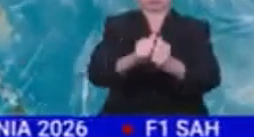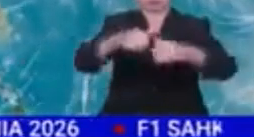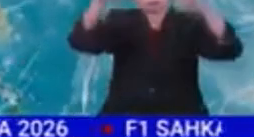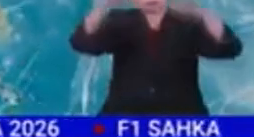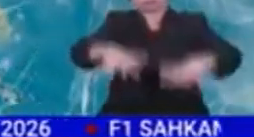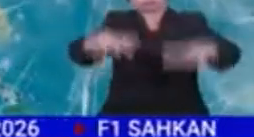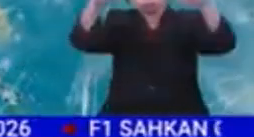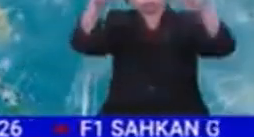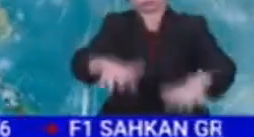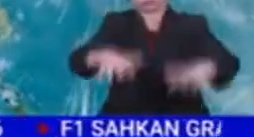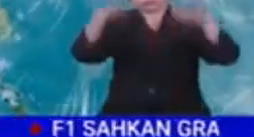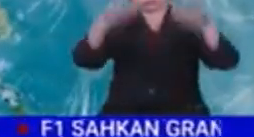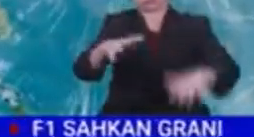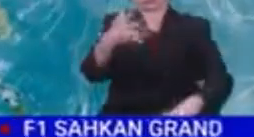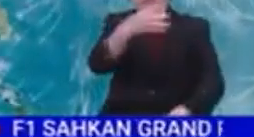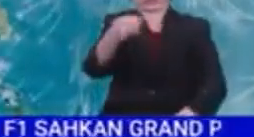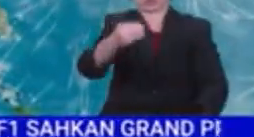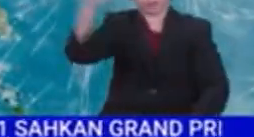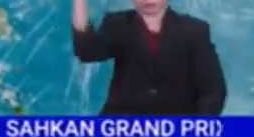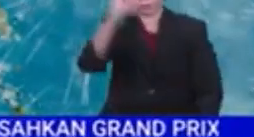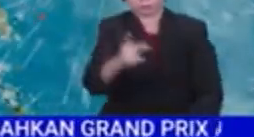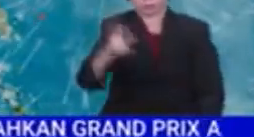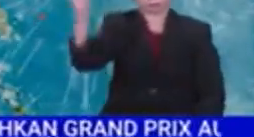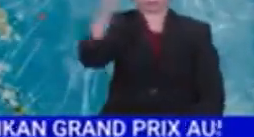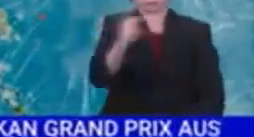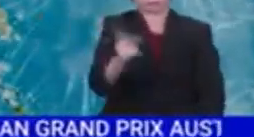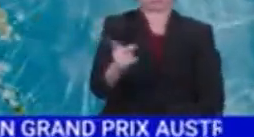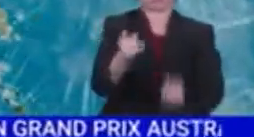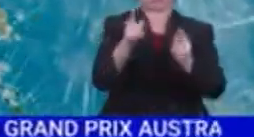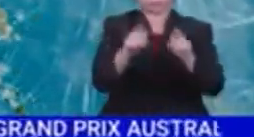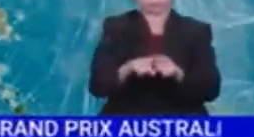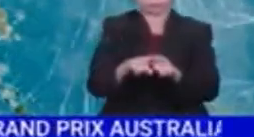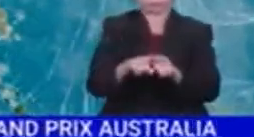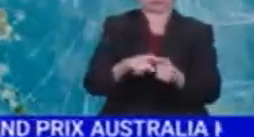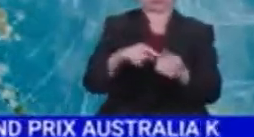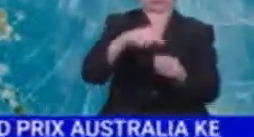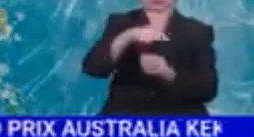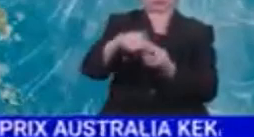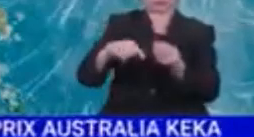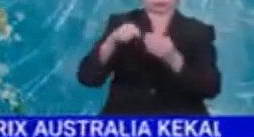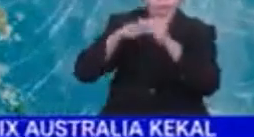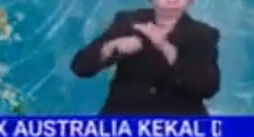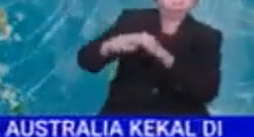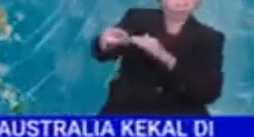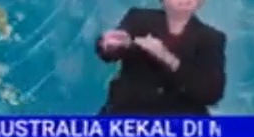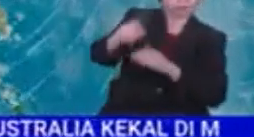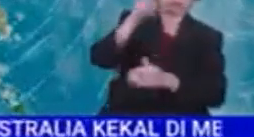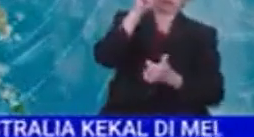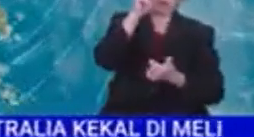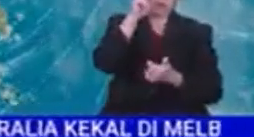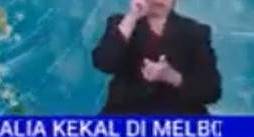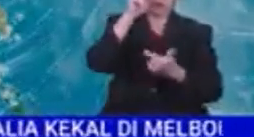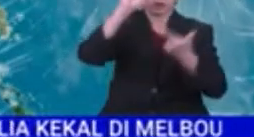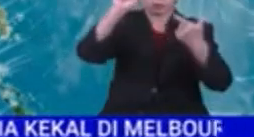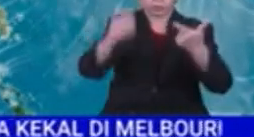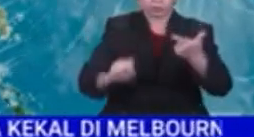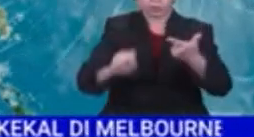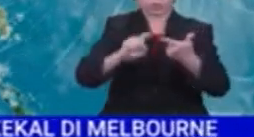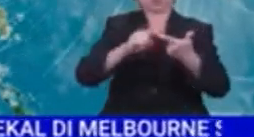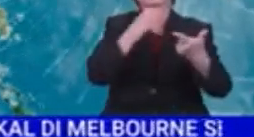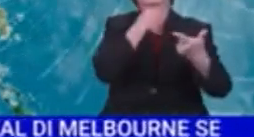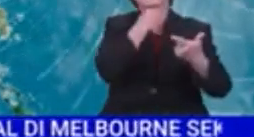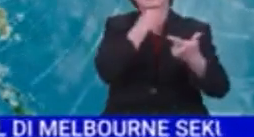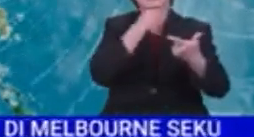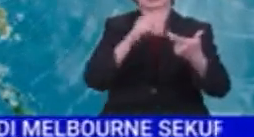hujan lebat beserta debu petir dicelupkan berlaku terutamanya di sekitar bahagia pedalaman Negeri Kedah Selatan Negeri